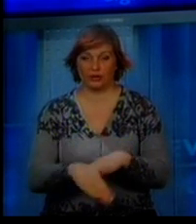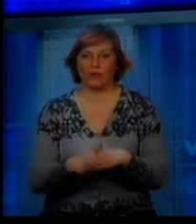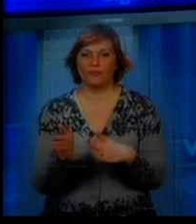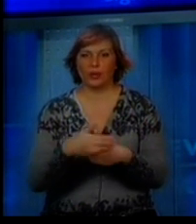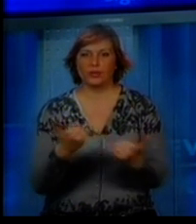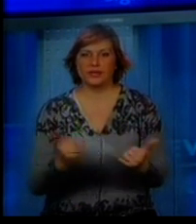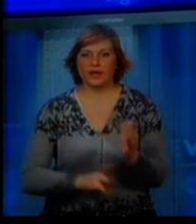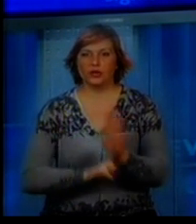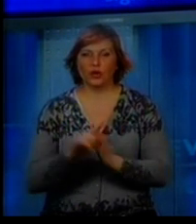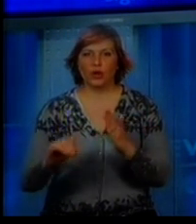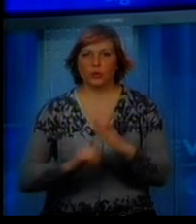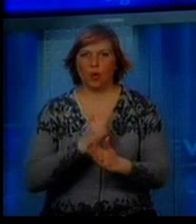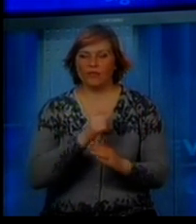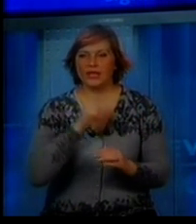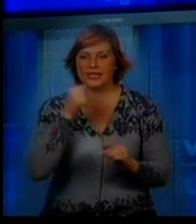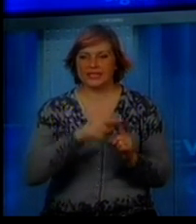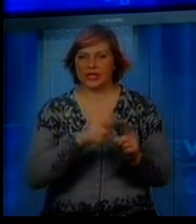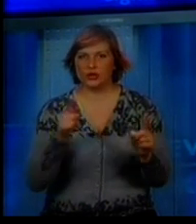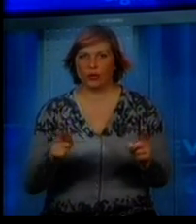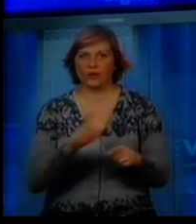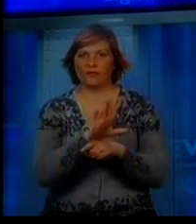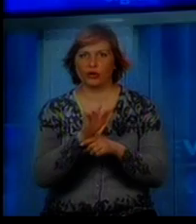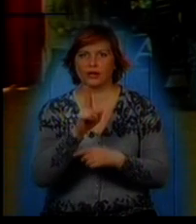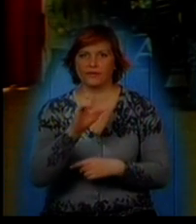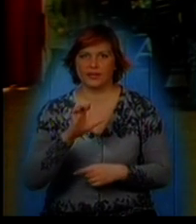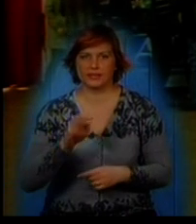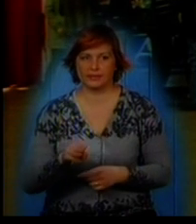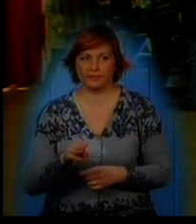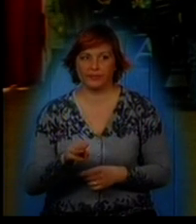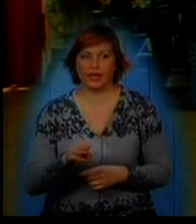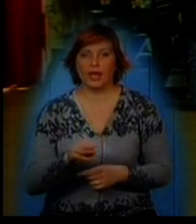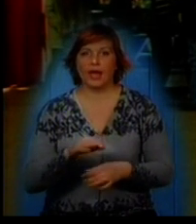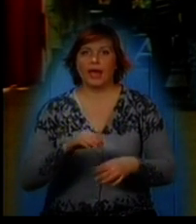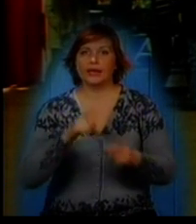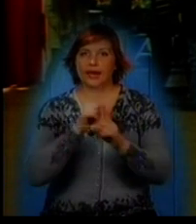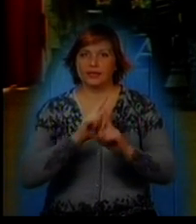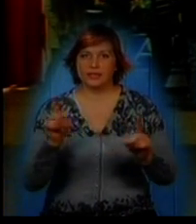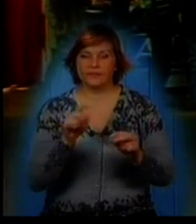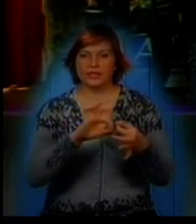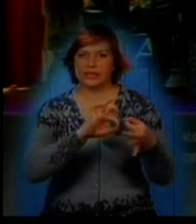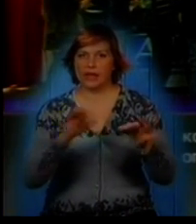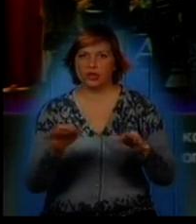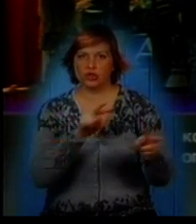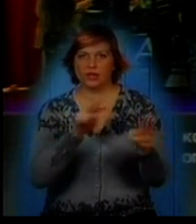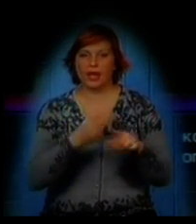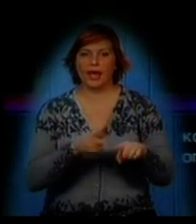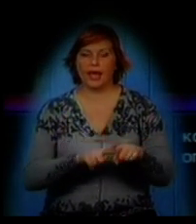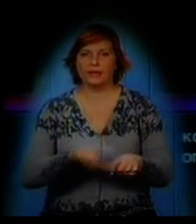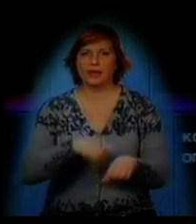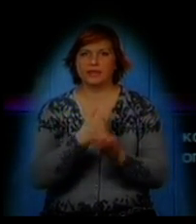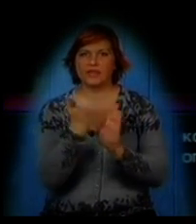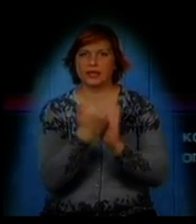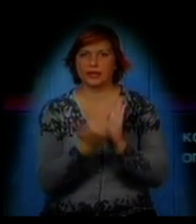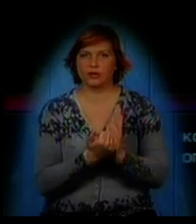Прибыли сегодня с автономной сезон фототуристов. Креативность, логичность и наблюдательность – вот основные критерии успеха